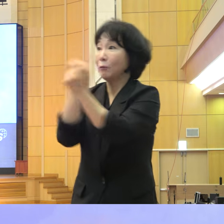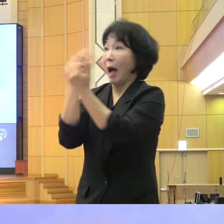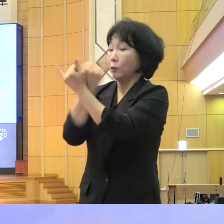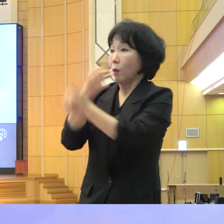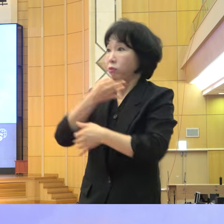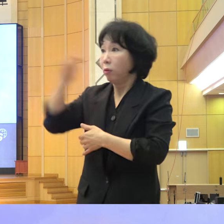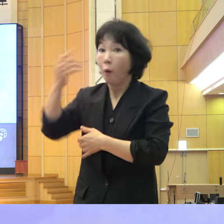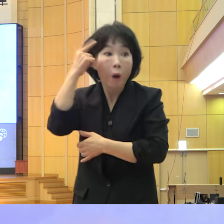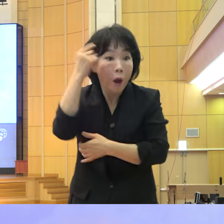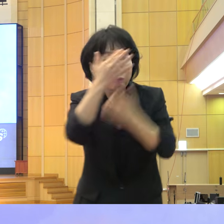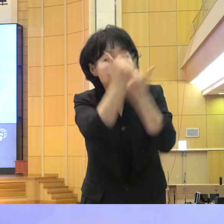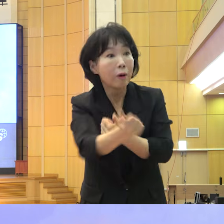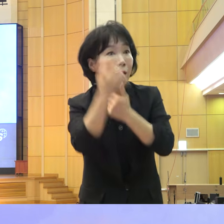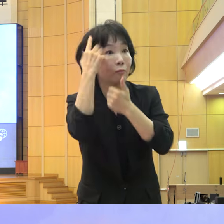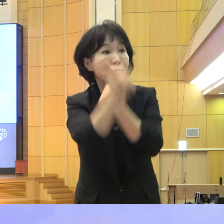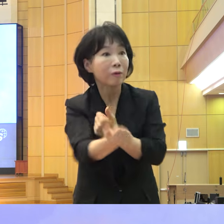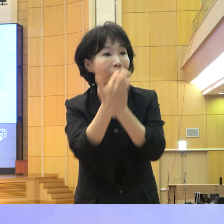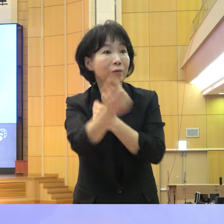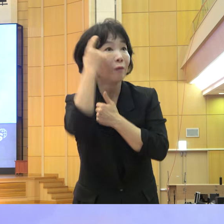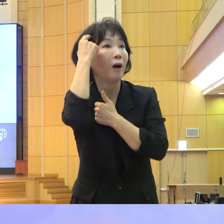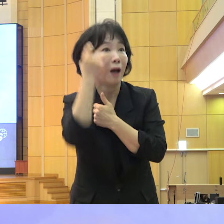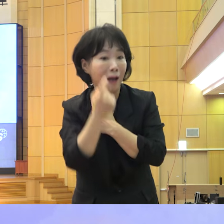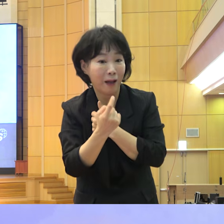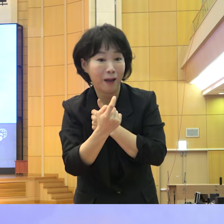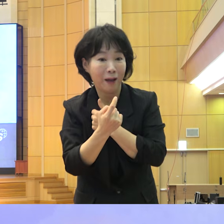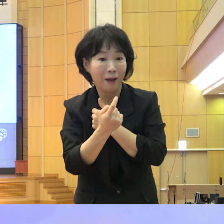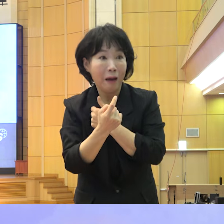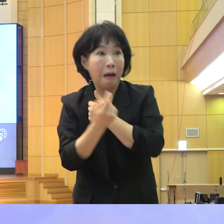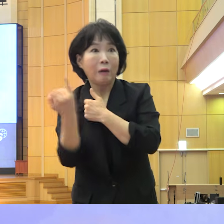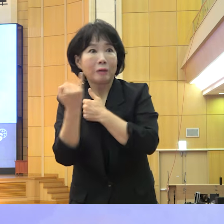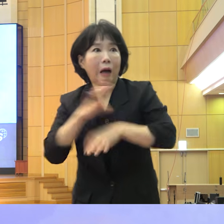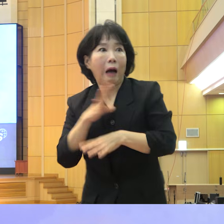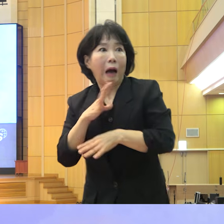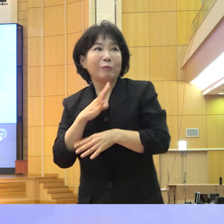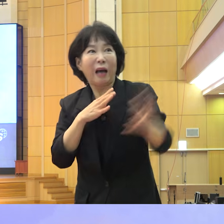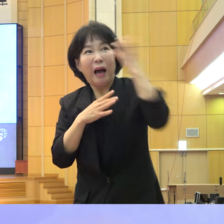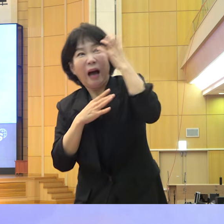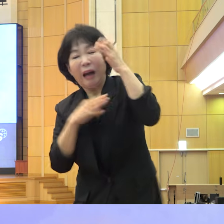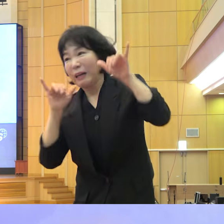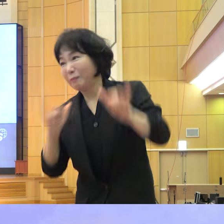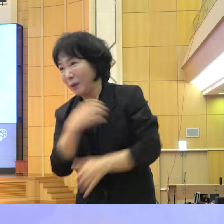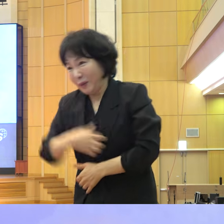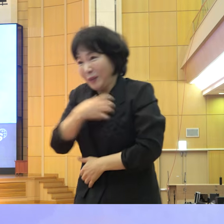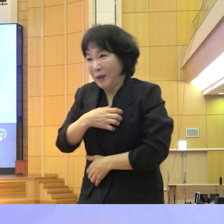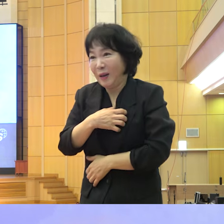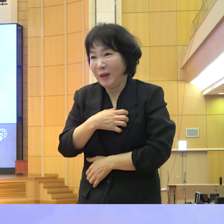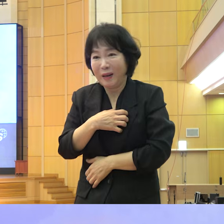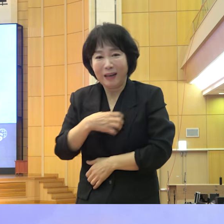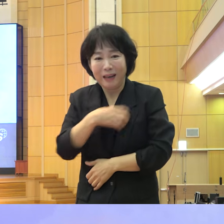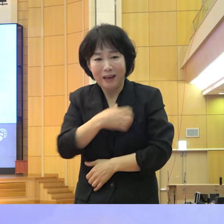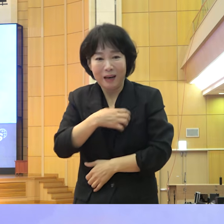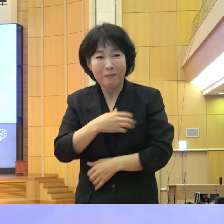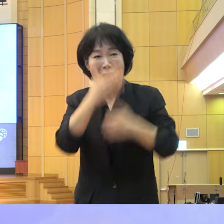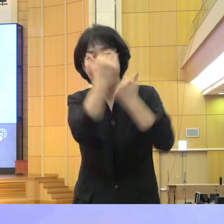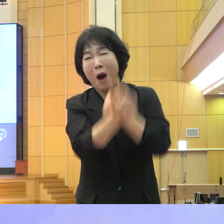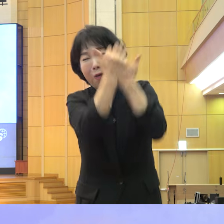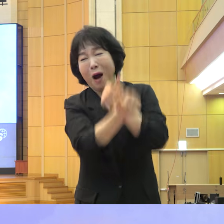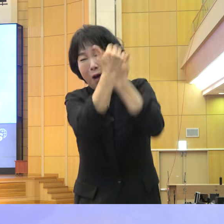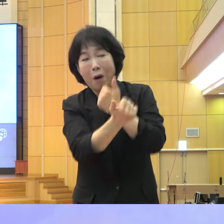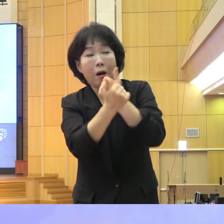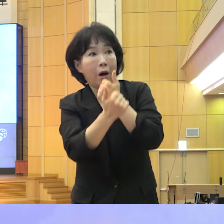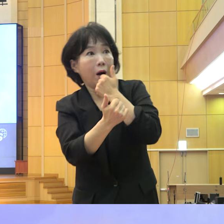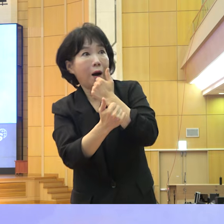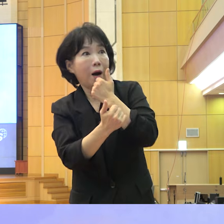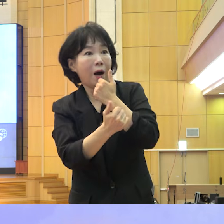거예요. 왜요? 그럼 얼른 가 전도를 해야 되는데 막 아줌마 부르는 소리가